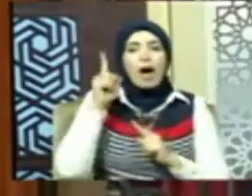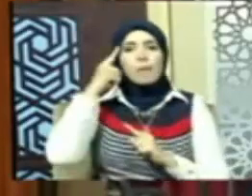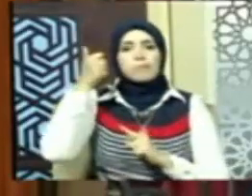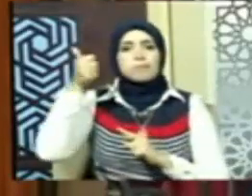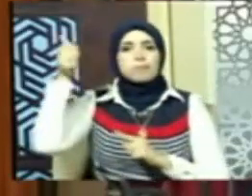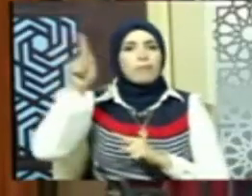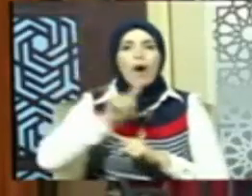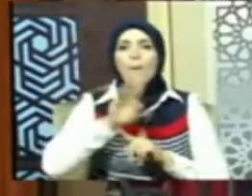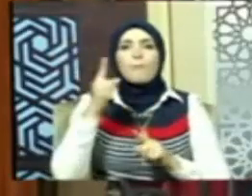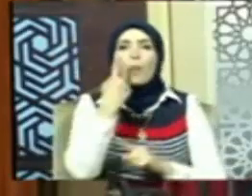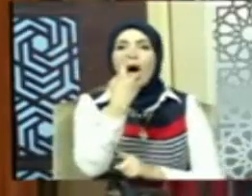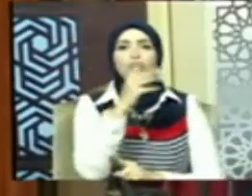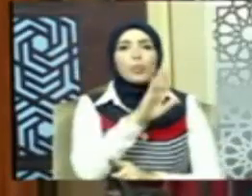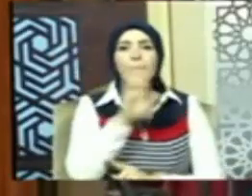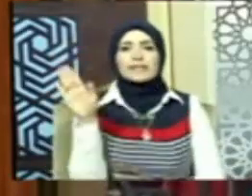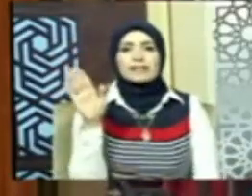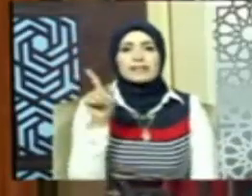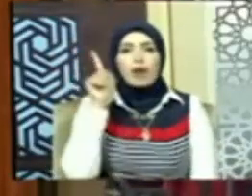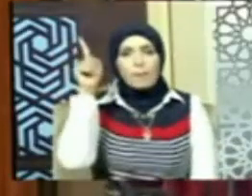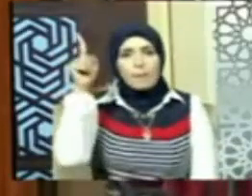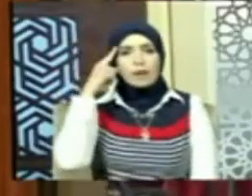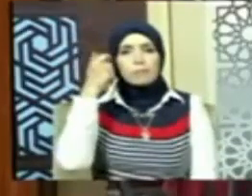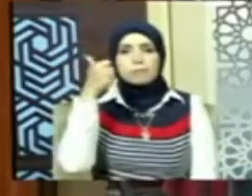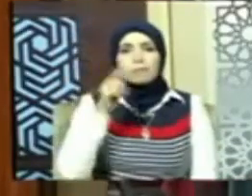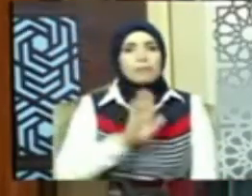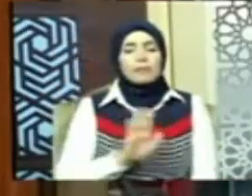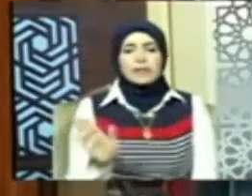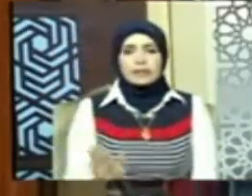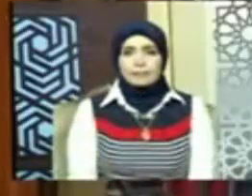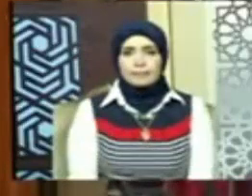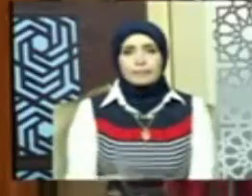الله عنده علم الساعة،